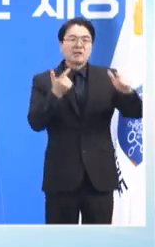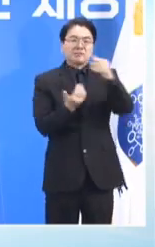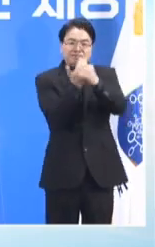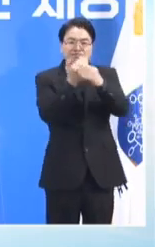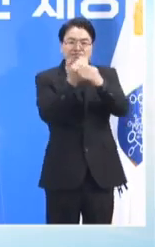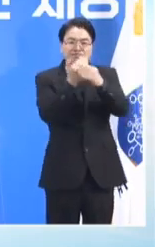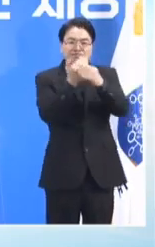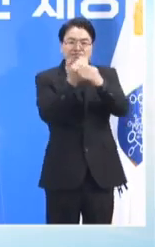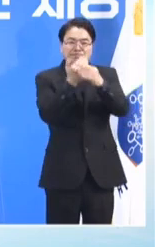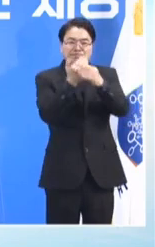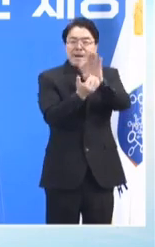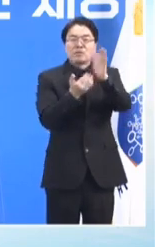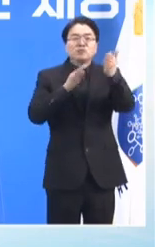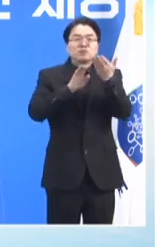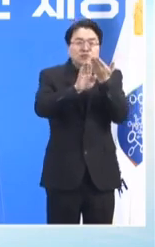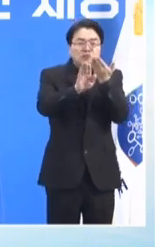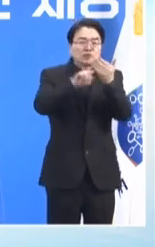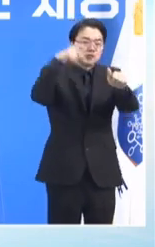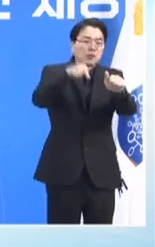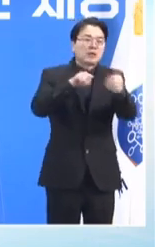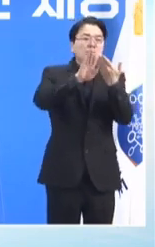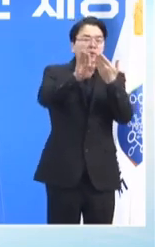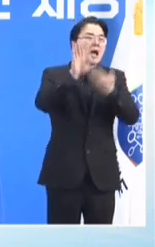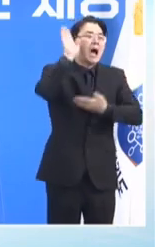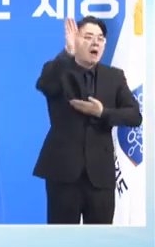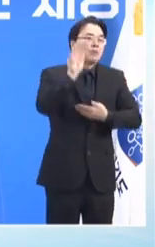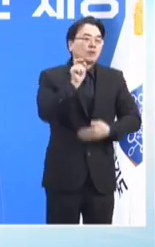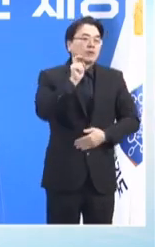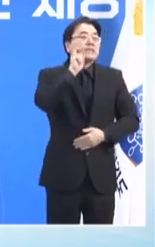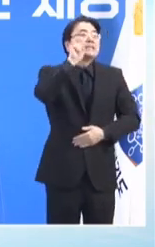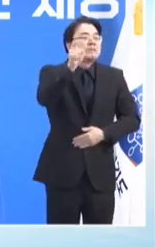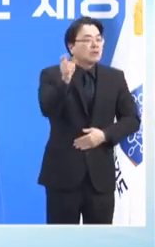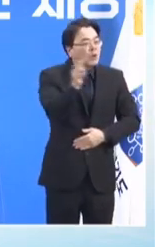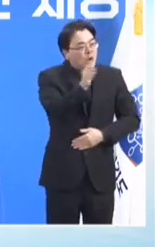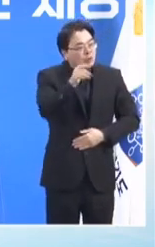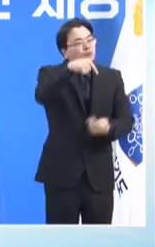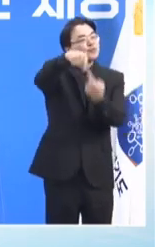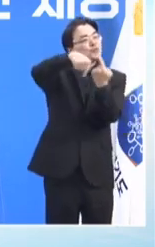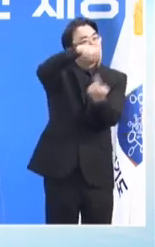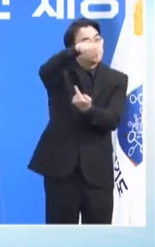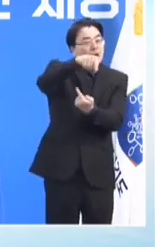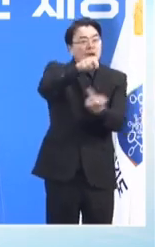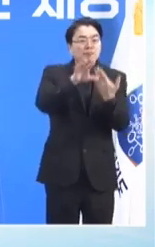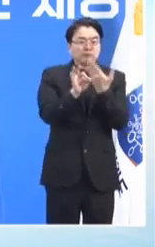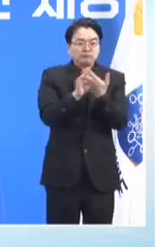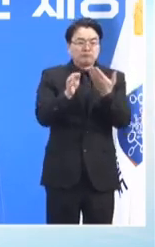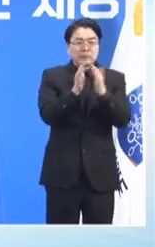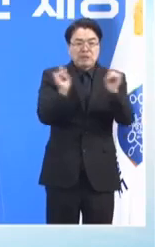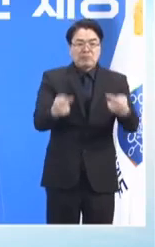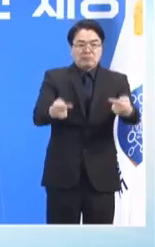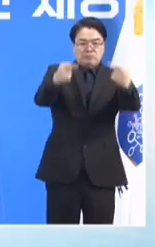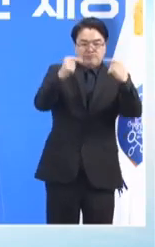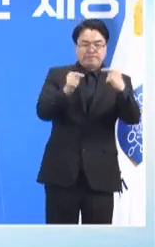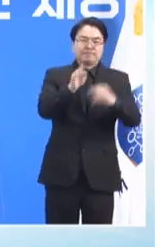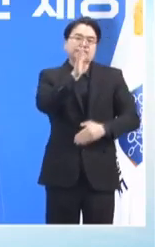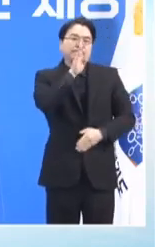교육을 실시한 후 약 10개월간 운영할 계획입니다. 아울러 도민이 직접 참여하는